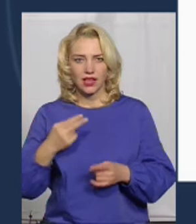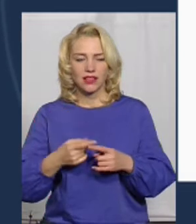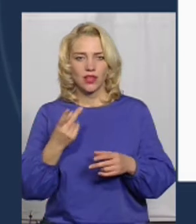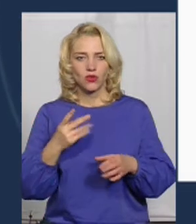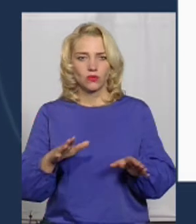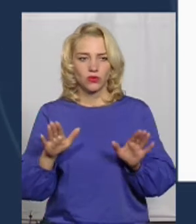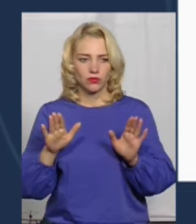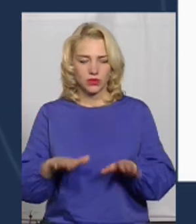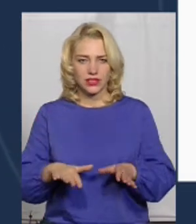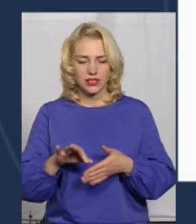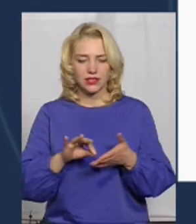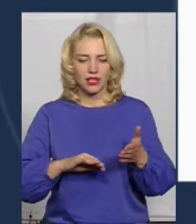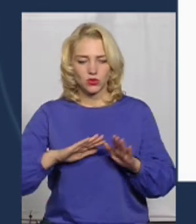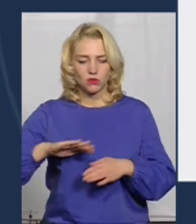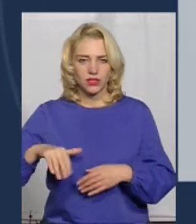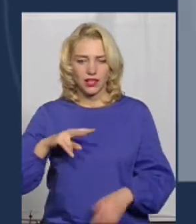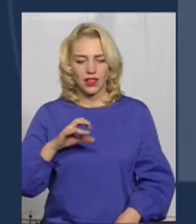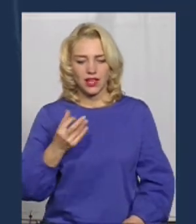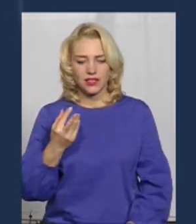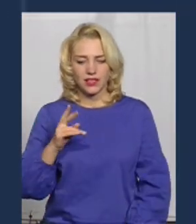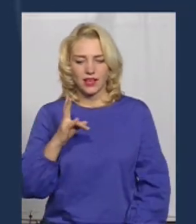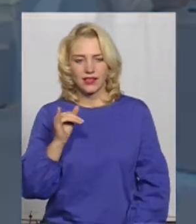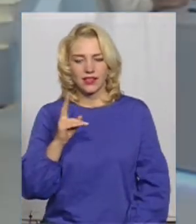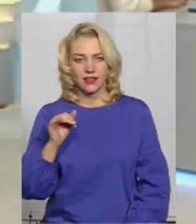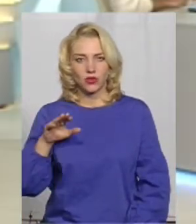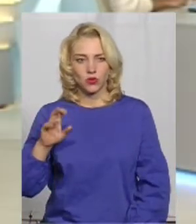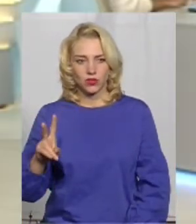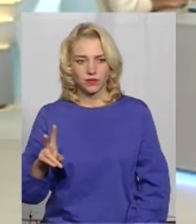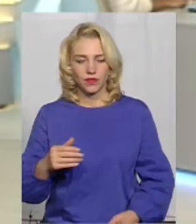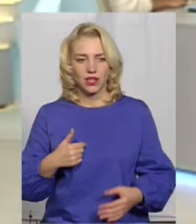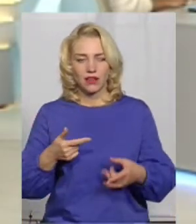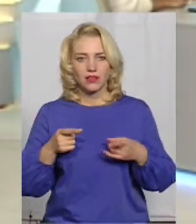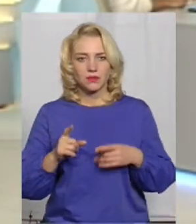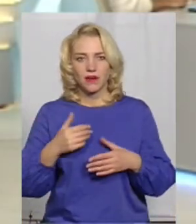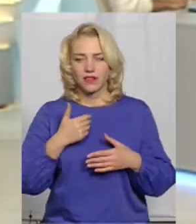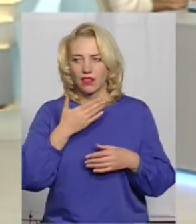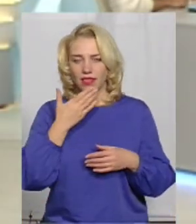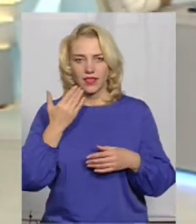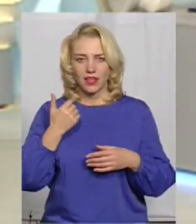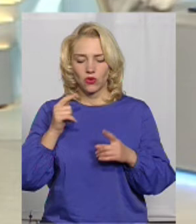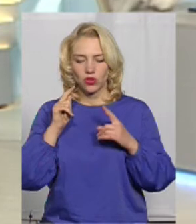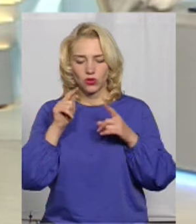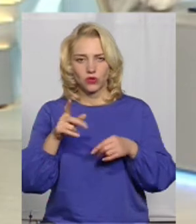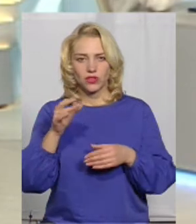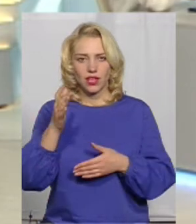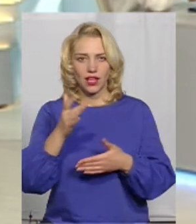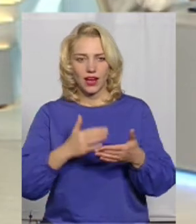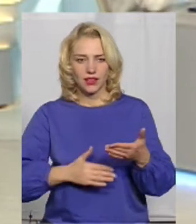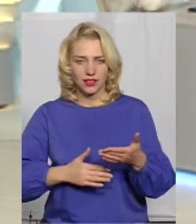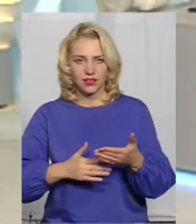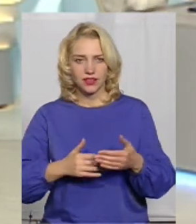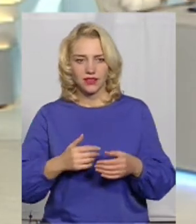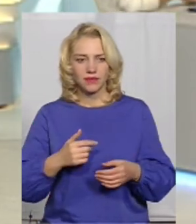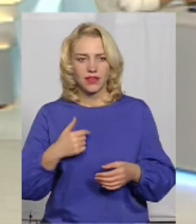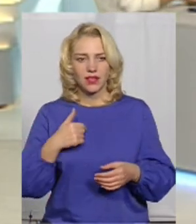цього рейтингу? Насправді, я не дуже орієнтуюся на рейтинг. Я б навіть більше орієнтувалася